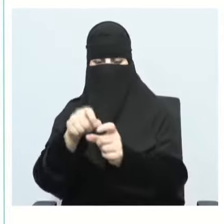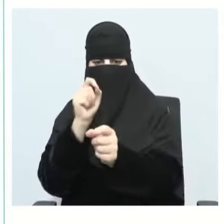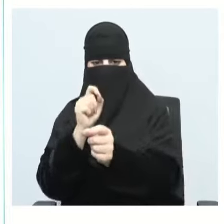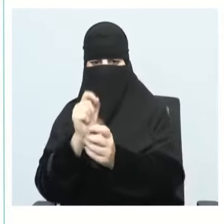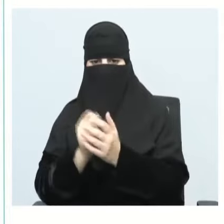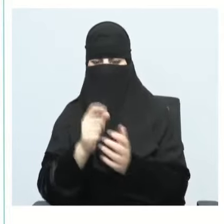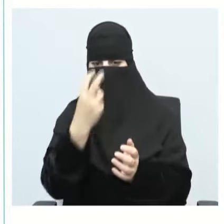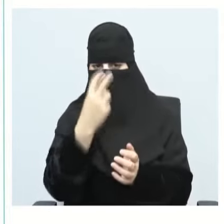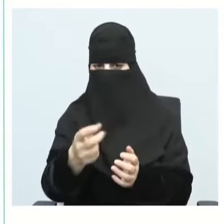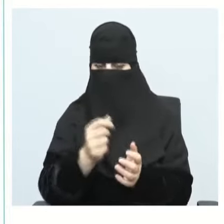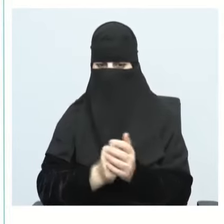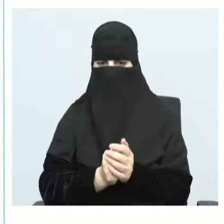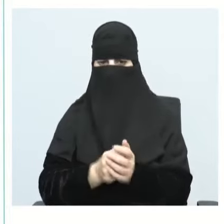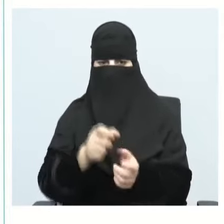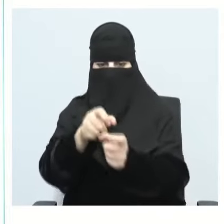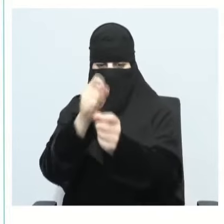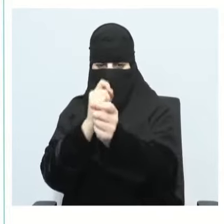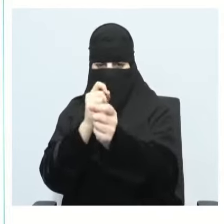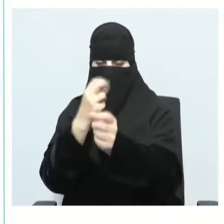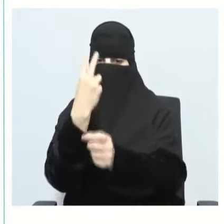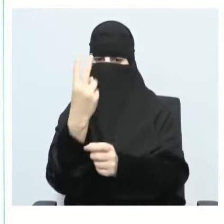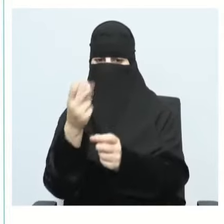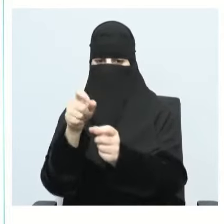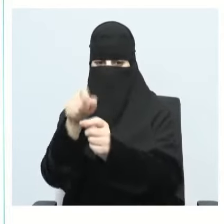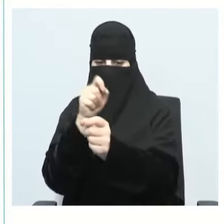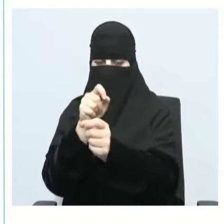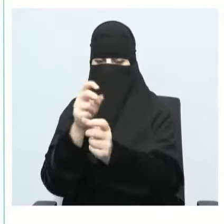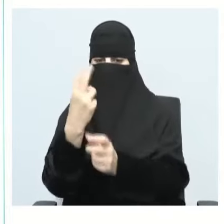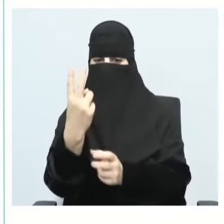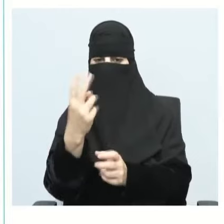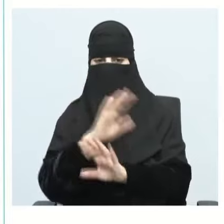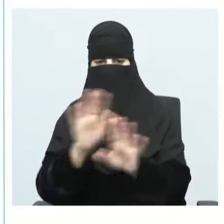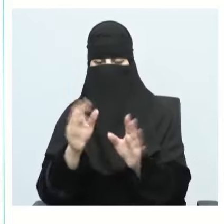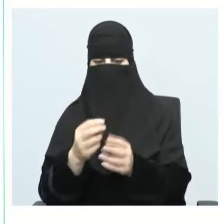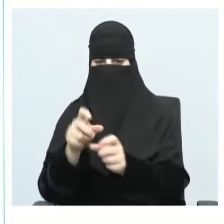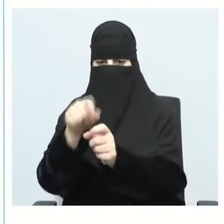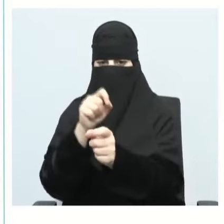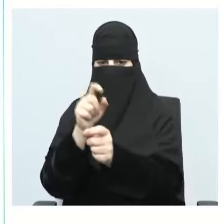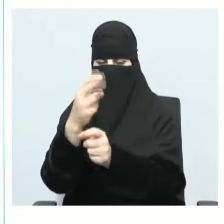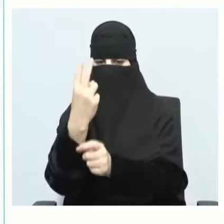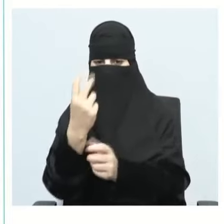رح يطلق بكل طلقه سهمين عندما يرمي سهمين فقط